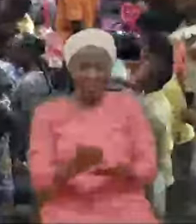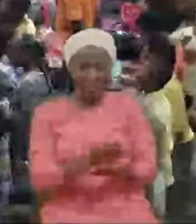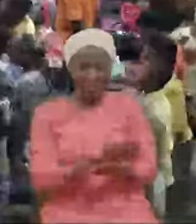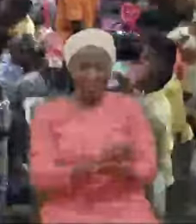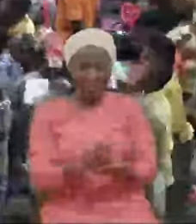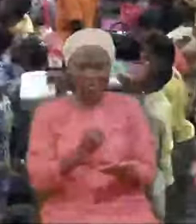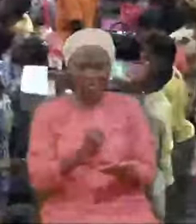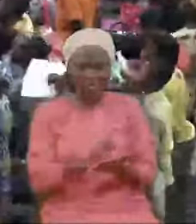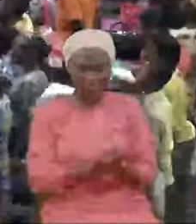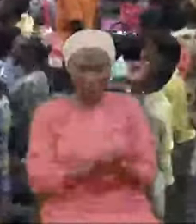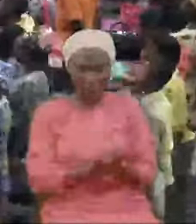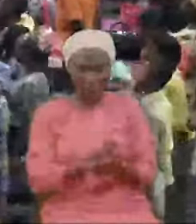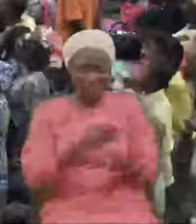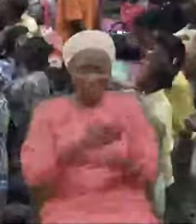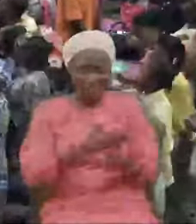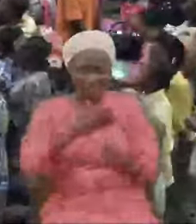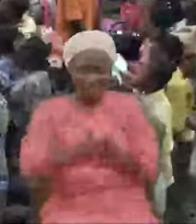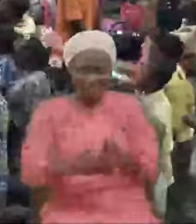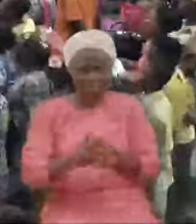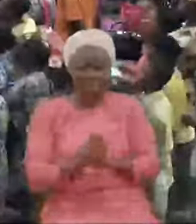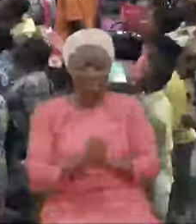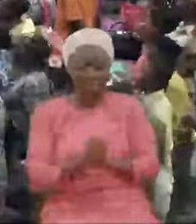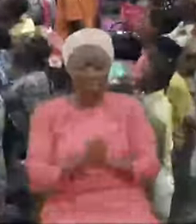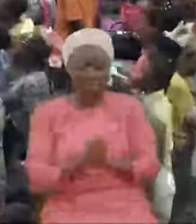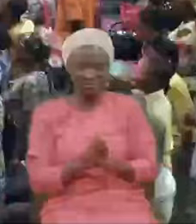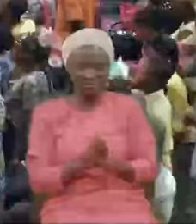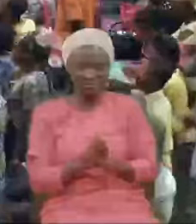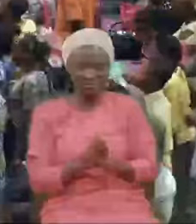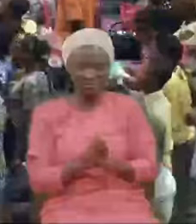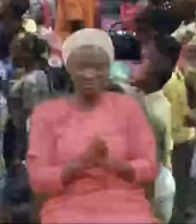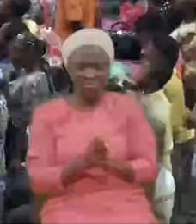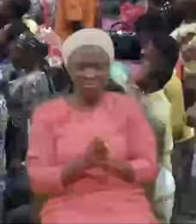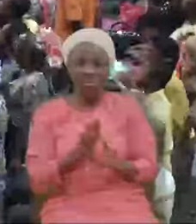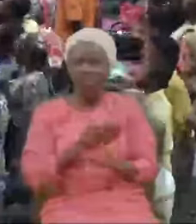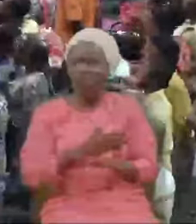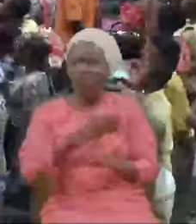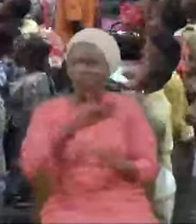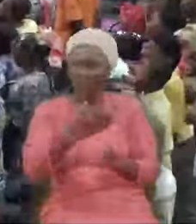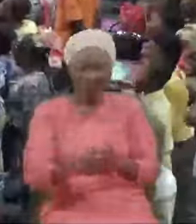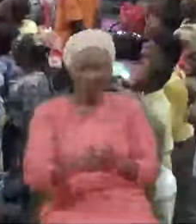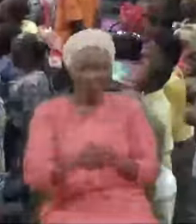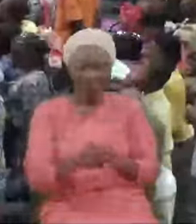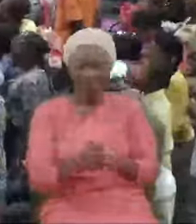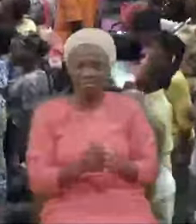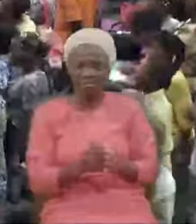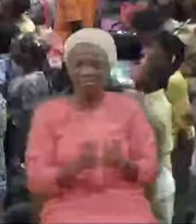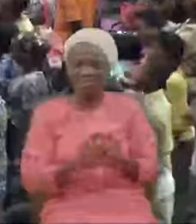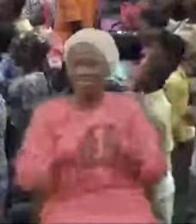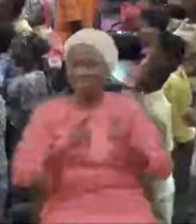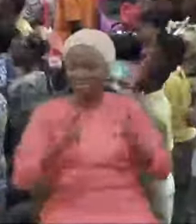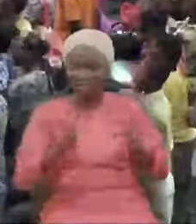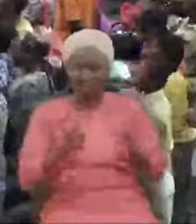Le rétablissement total, la guérison totale, la restauration totale.